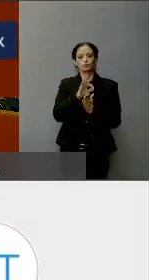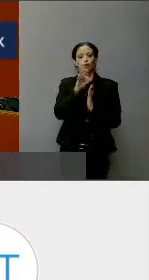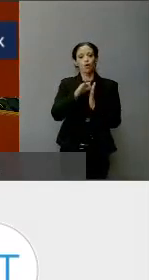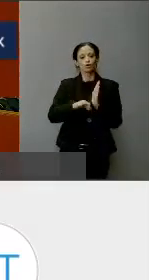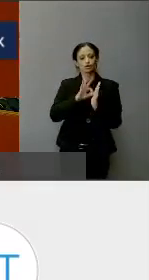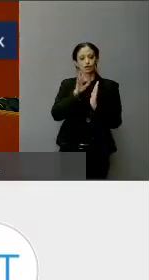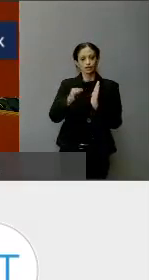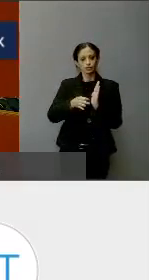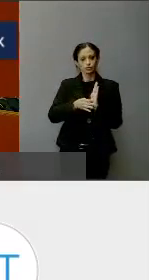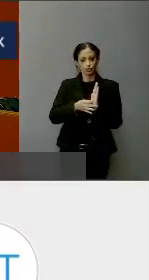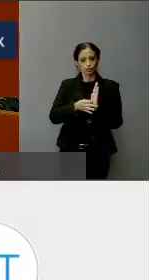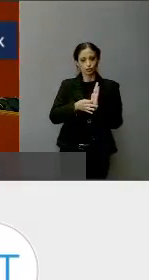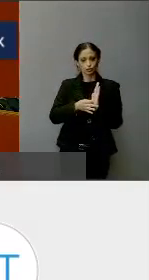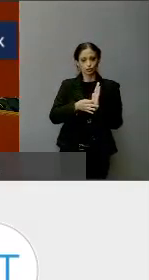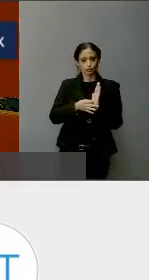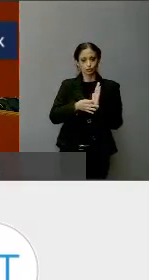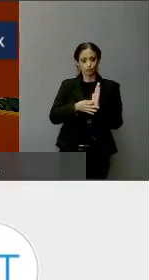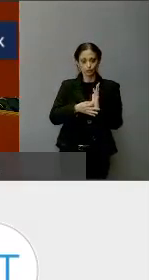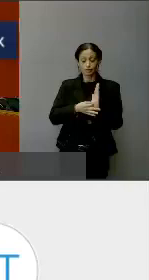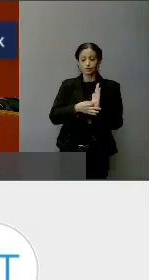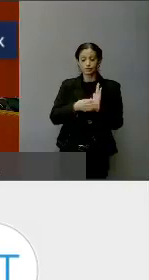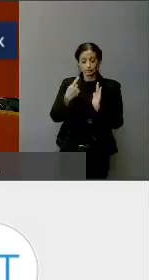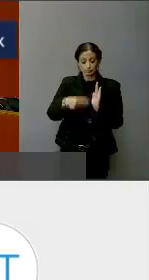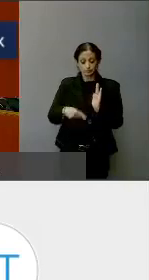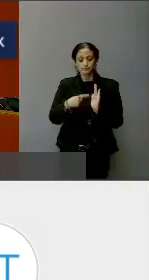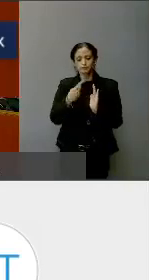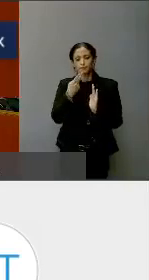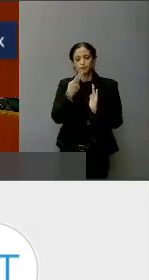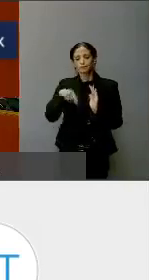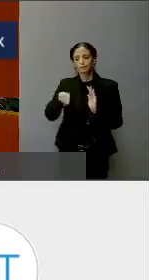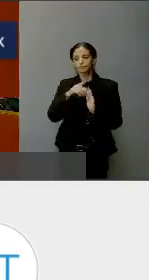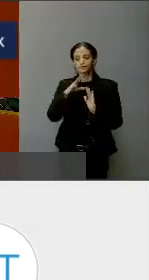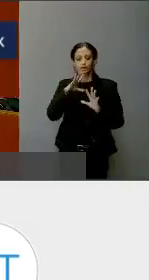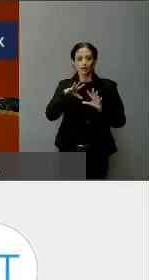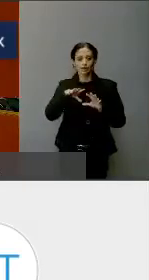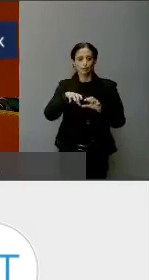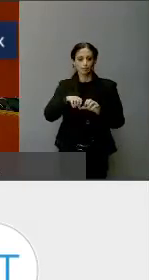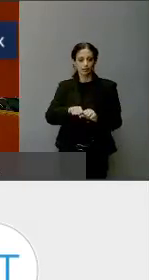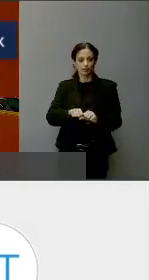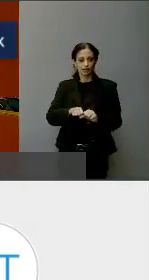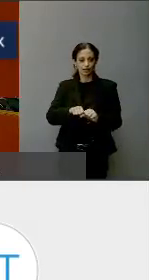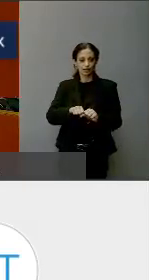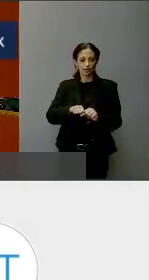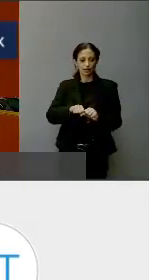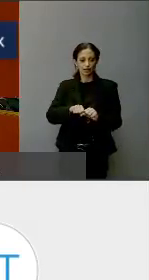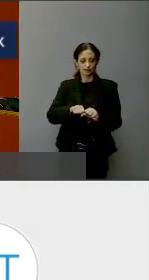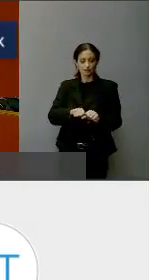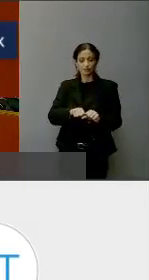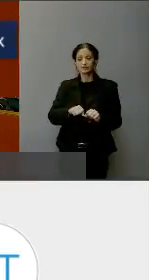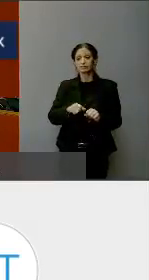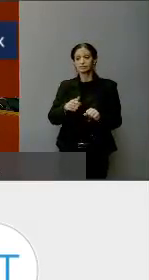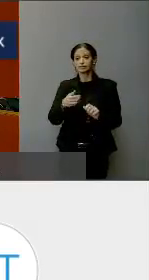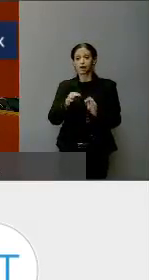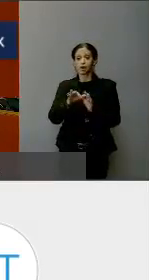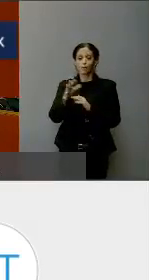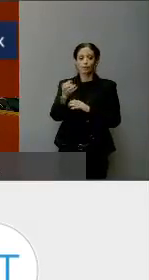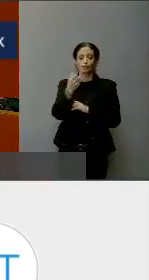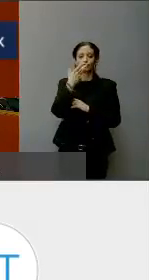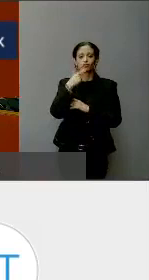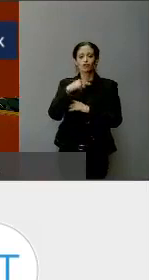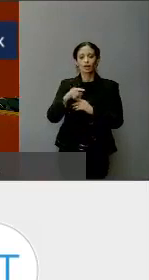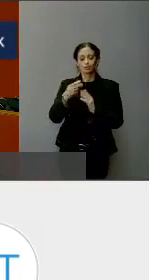suddetti un'impegnativa affinché richiamo anche quello che ho detto prima vi sia una pianificazione dei servizi